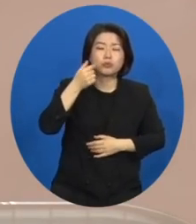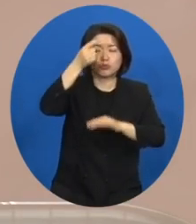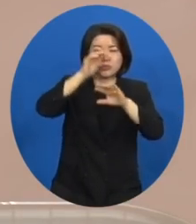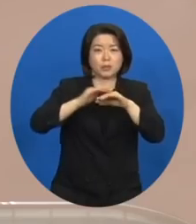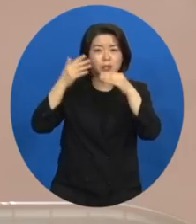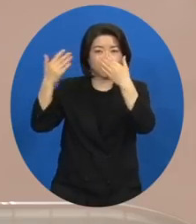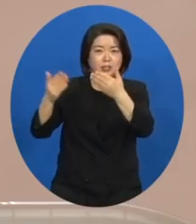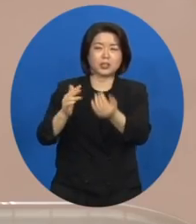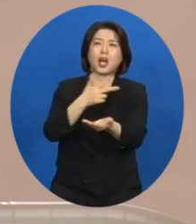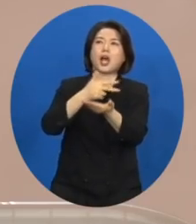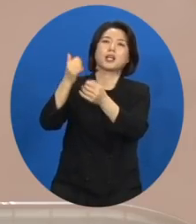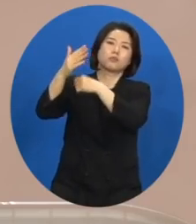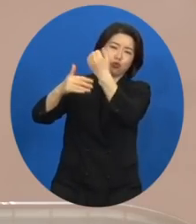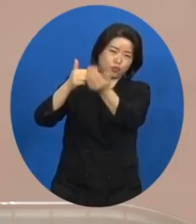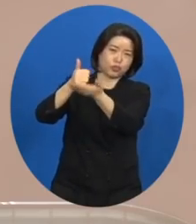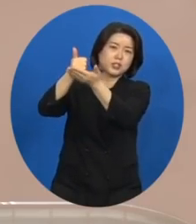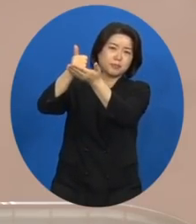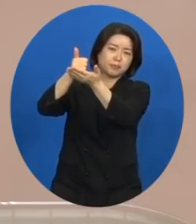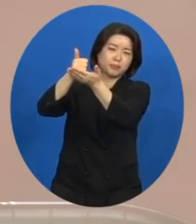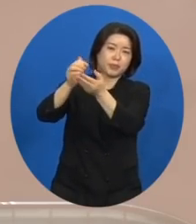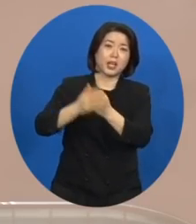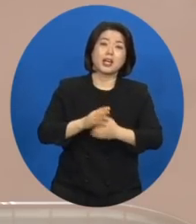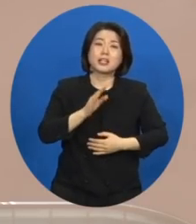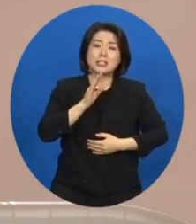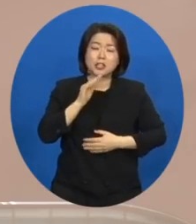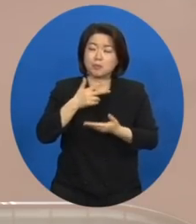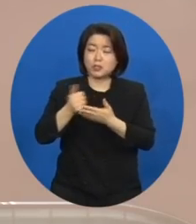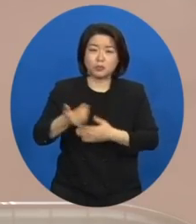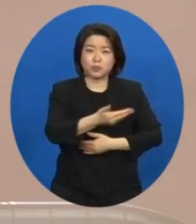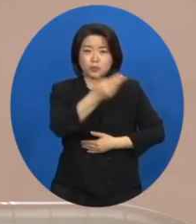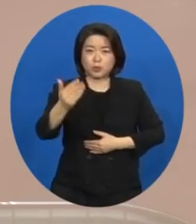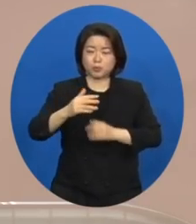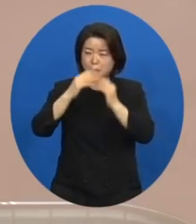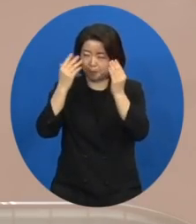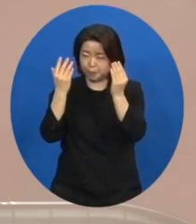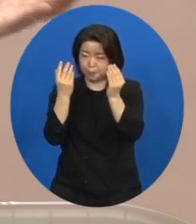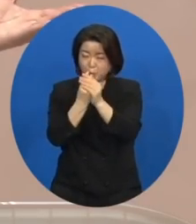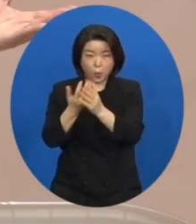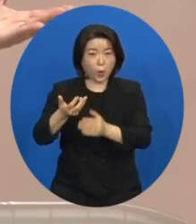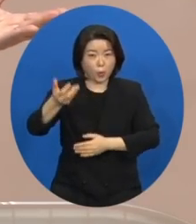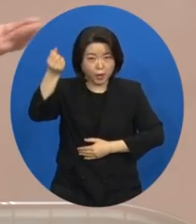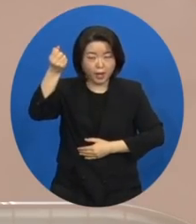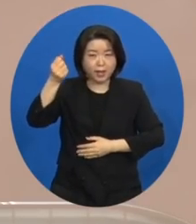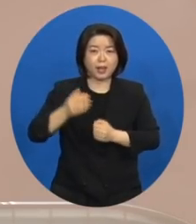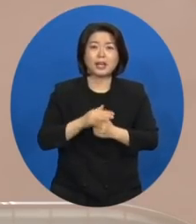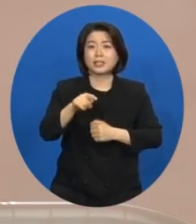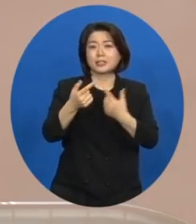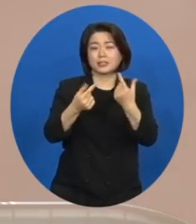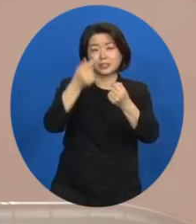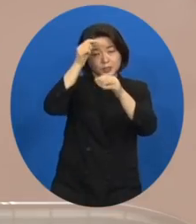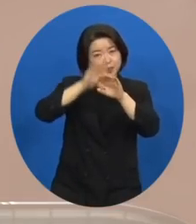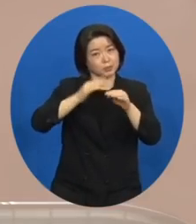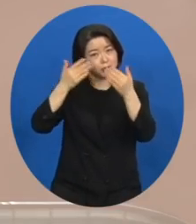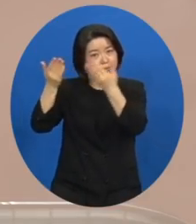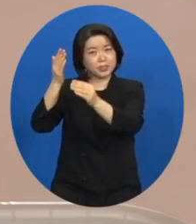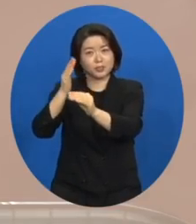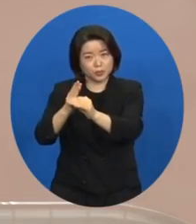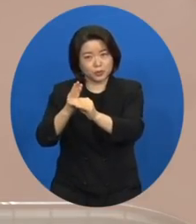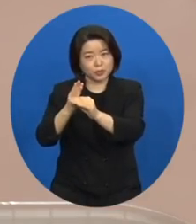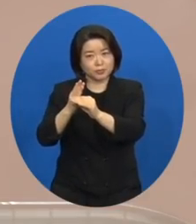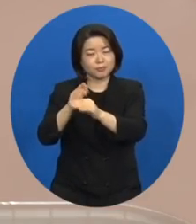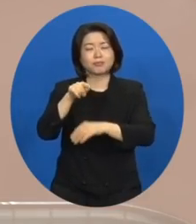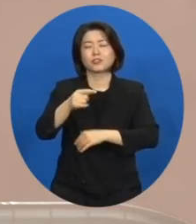의미하죠 주님을 예배하는 것이죠 정말 주님이 여러분에게 전부가 됐습니까 그렇게 예배 하고 계십니까 그럴 수도